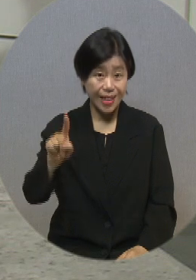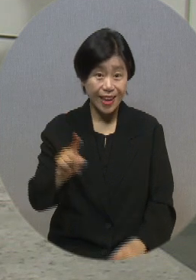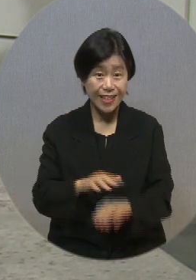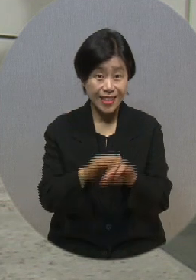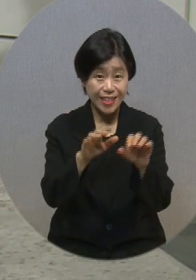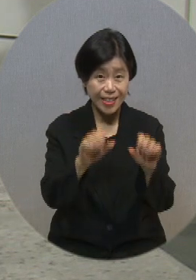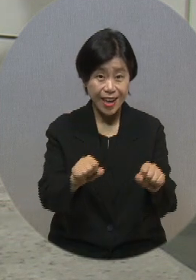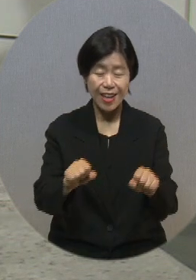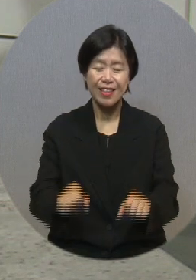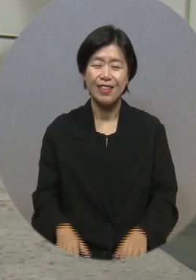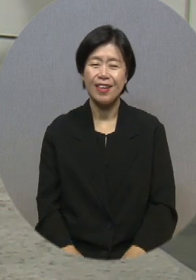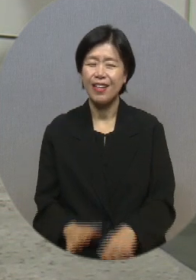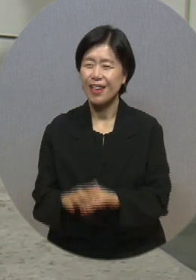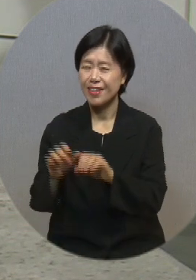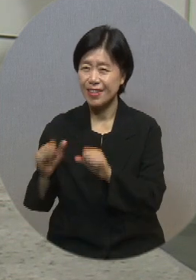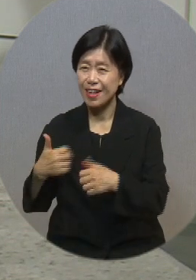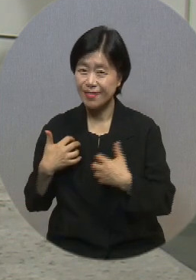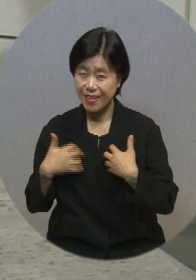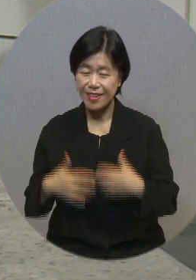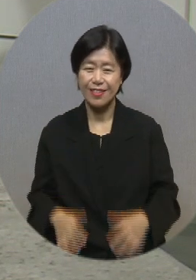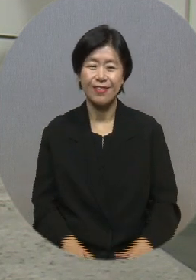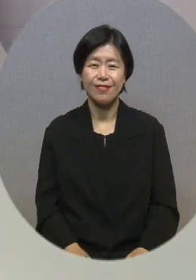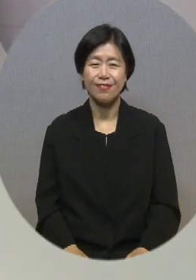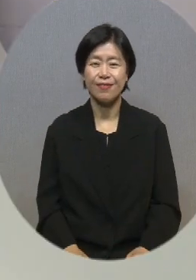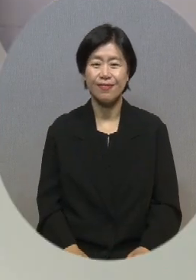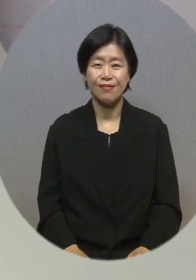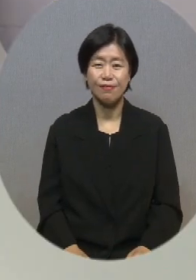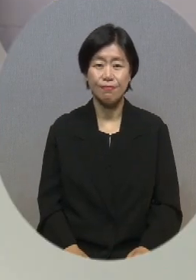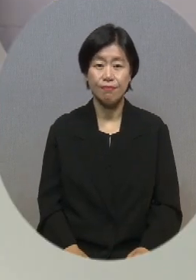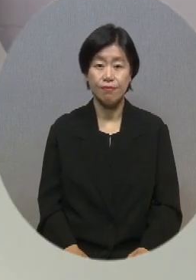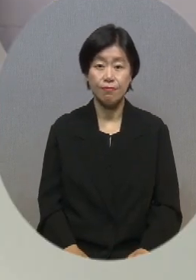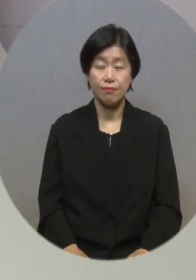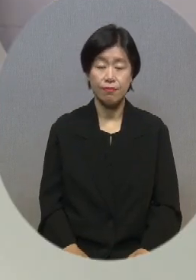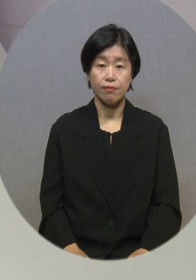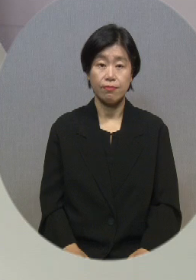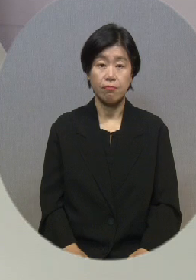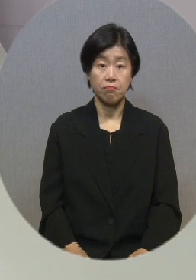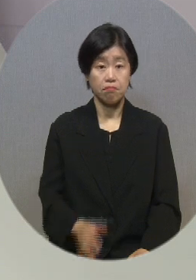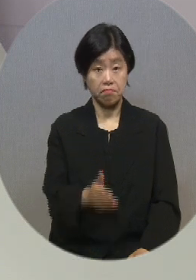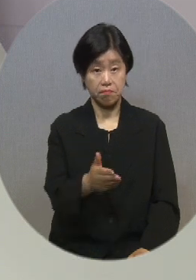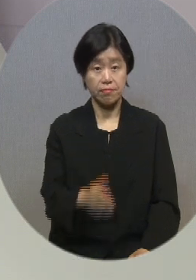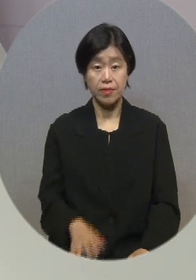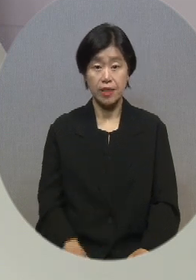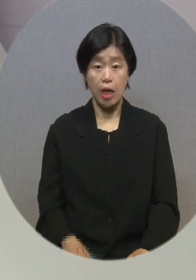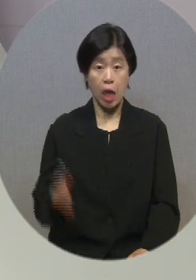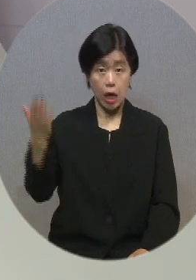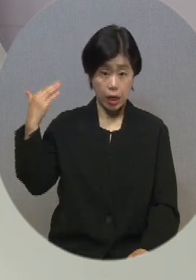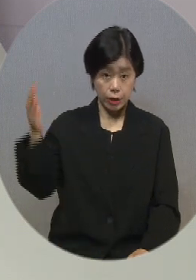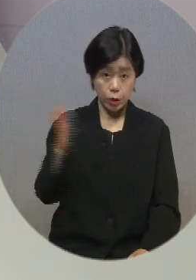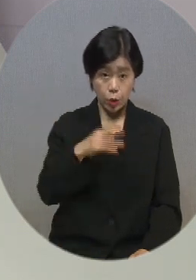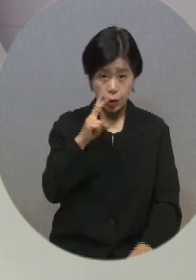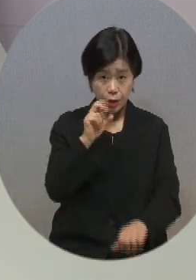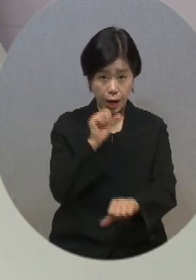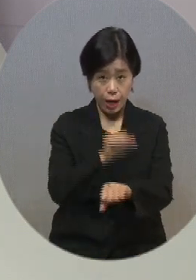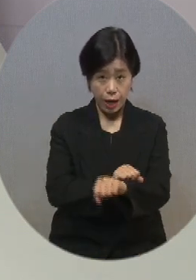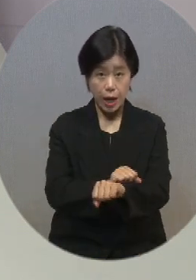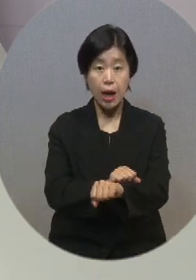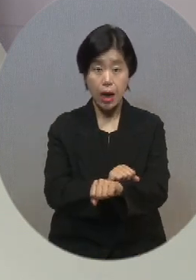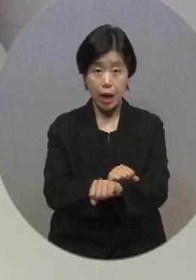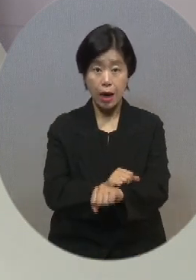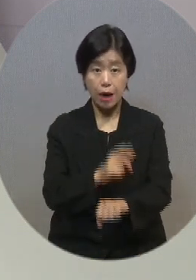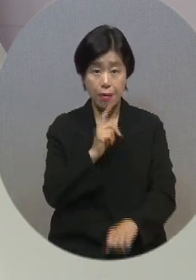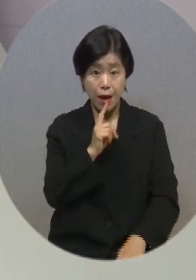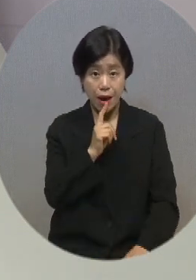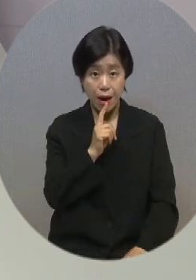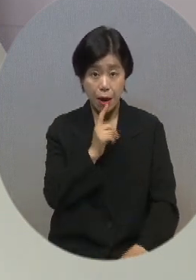안녕하십니까? 반갑습니다. 네, 반갑습니다. 그 옛날부터 네. 아, 가창력이 있다, 노래를 네. 잘한다,